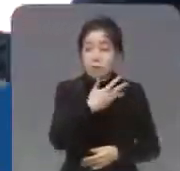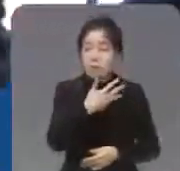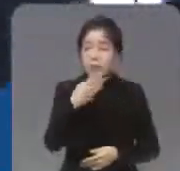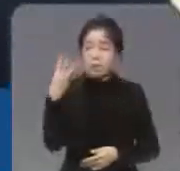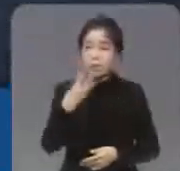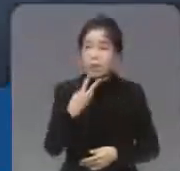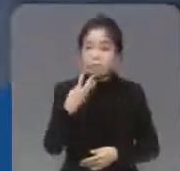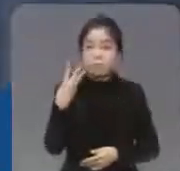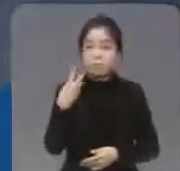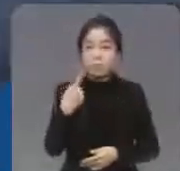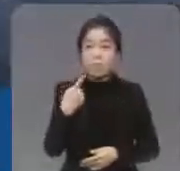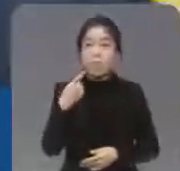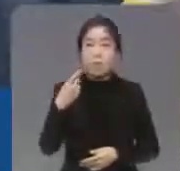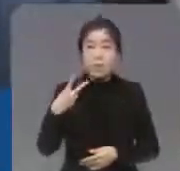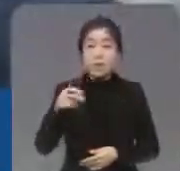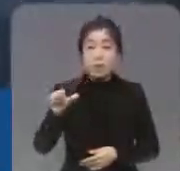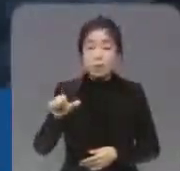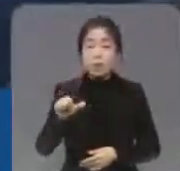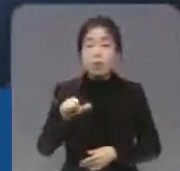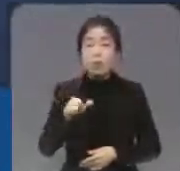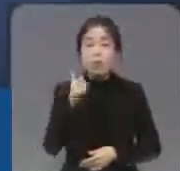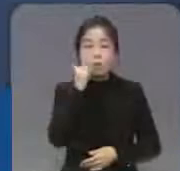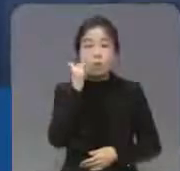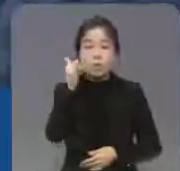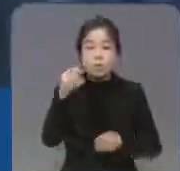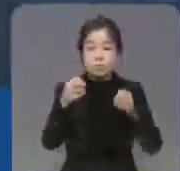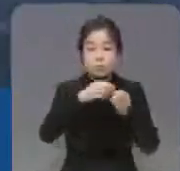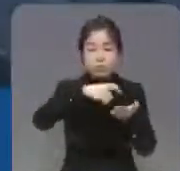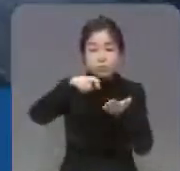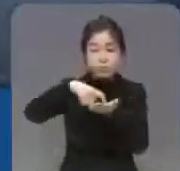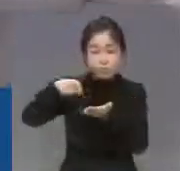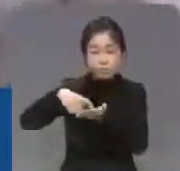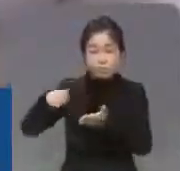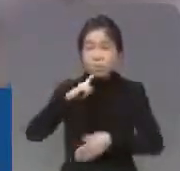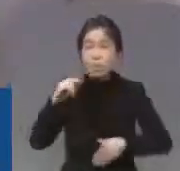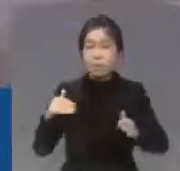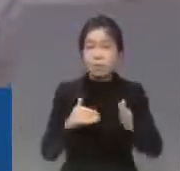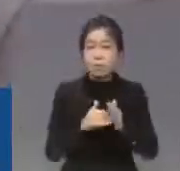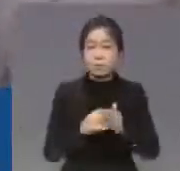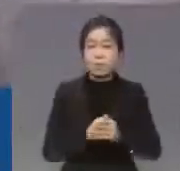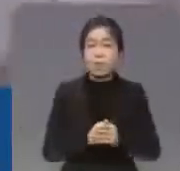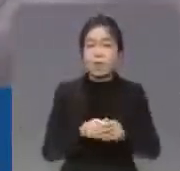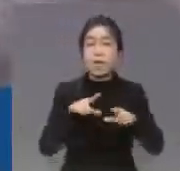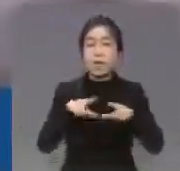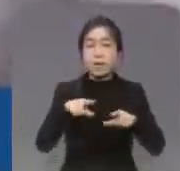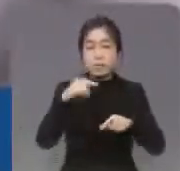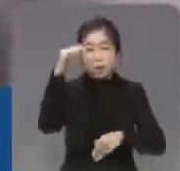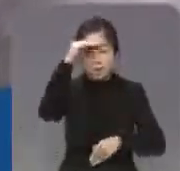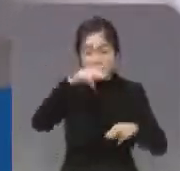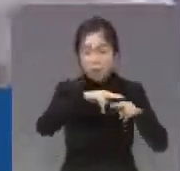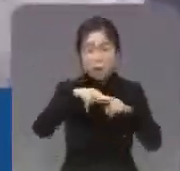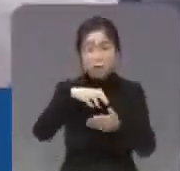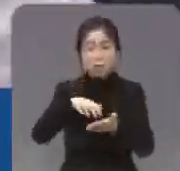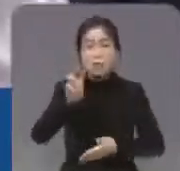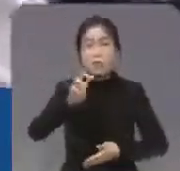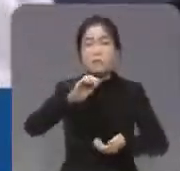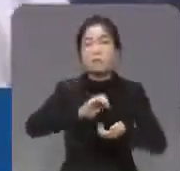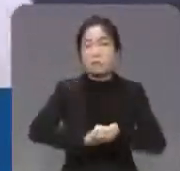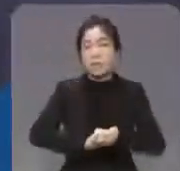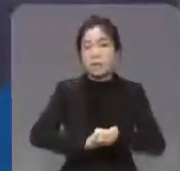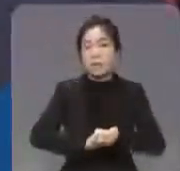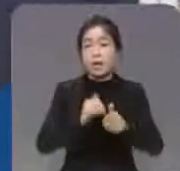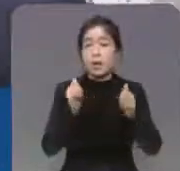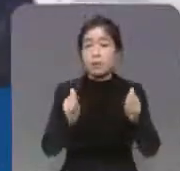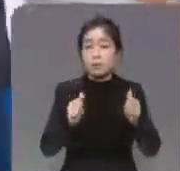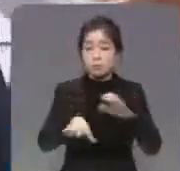1800-3251번으로 휴대전화 문자 메시지를 통해서 방청권 응모를 받는다고 밝혔습니다. 일반 방청석 규모는 30석으로